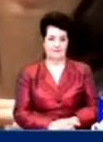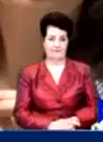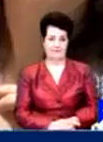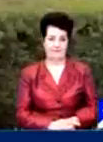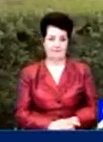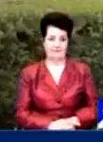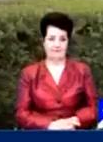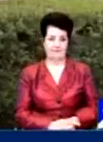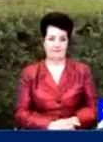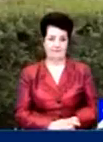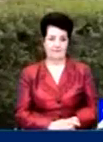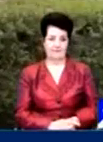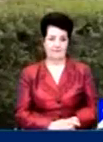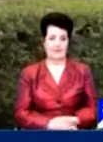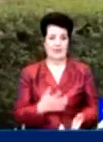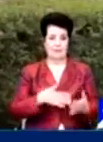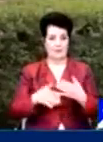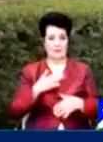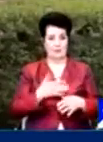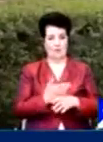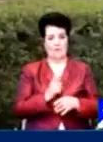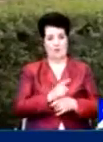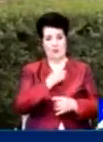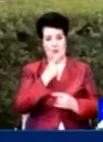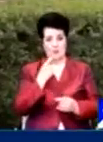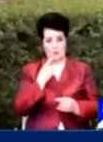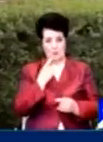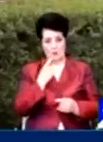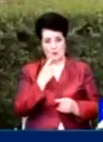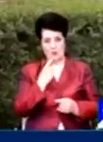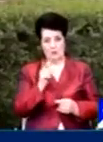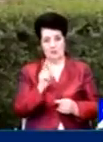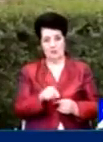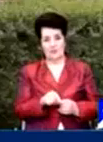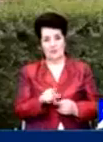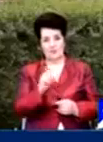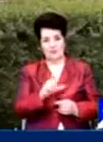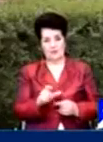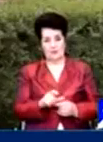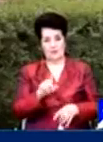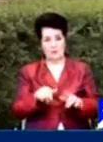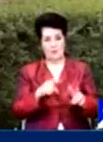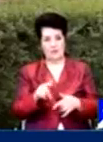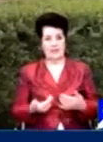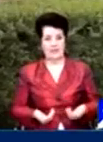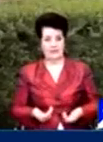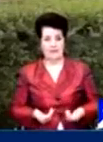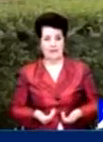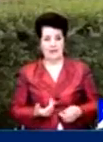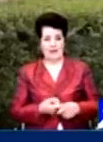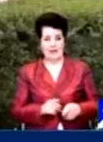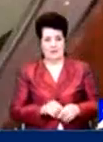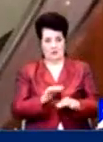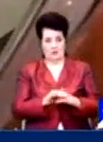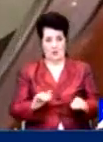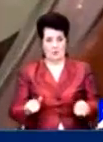jouent vraiment très bien. Ce m'a beaucoup fortement, en primul și în primul rând, acel contact viu, acea mobilitate vie între acești